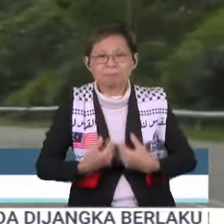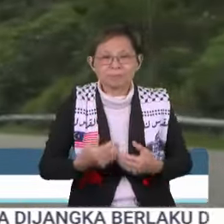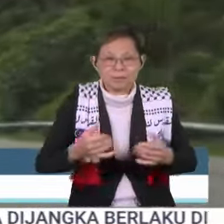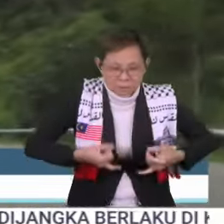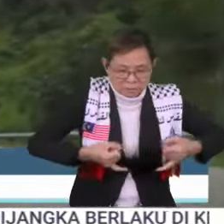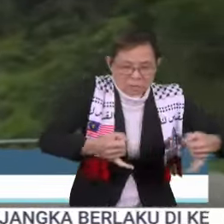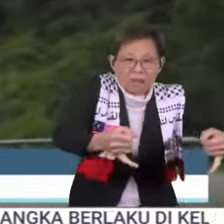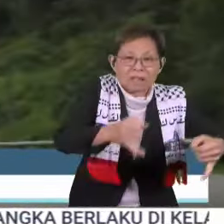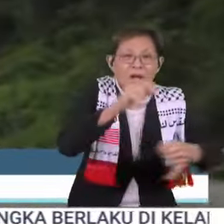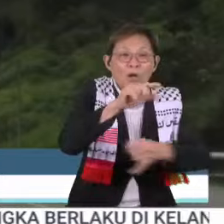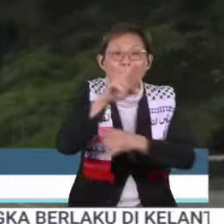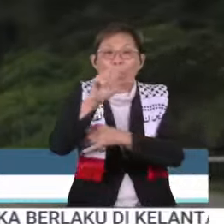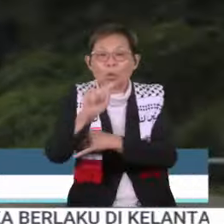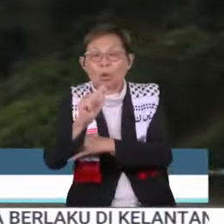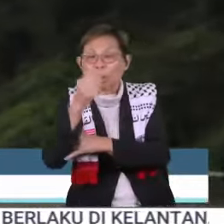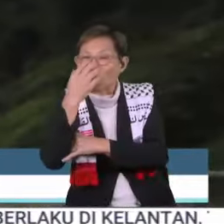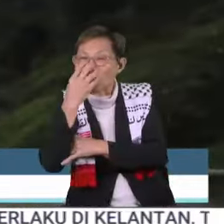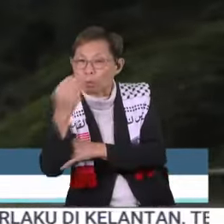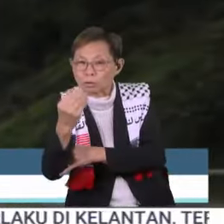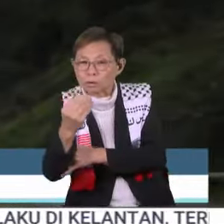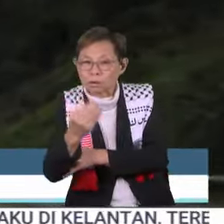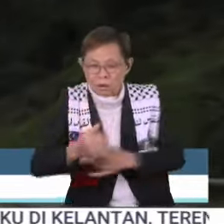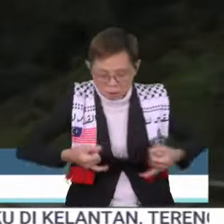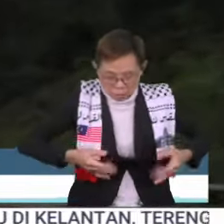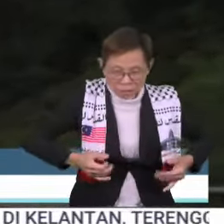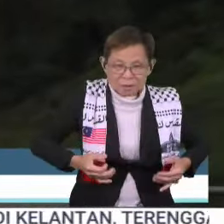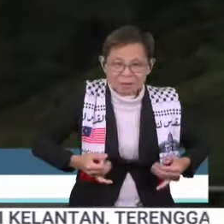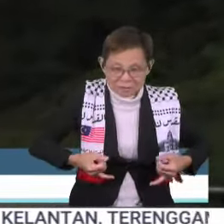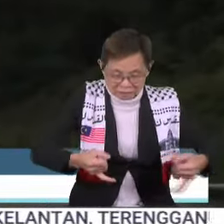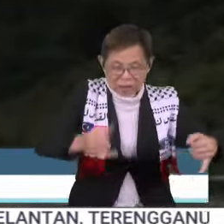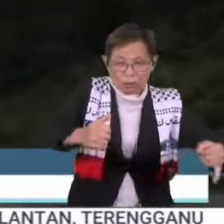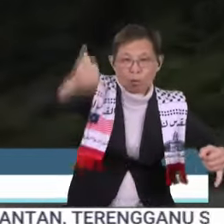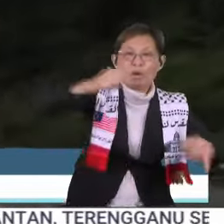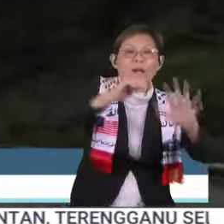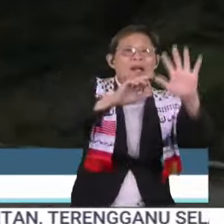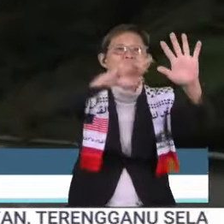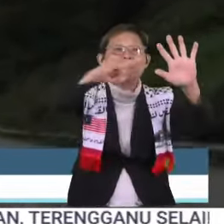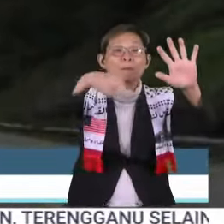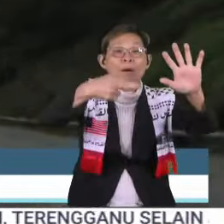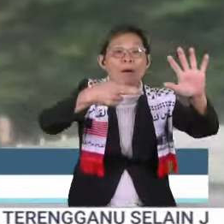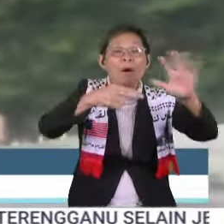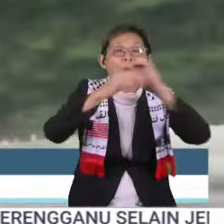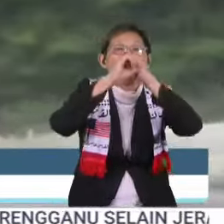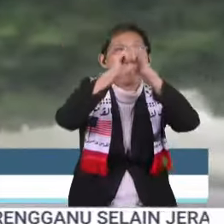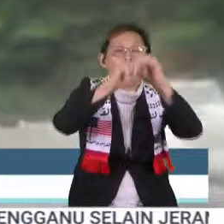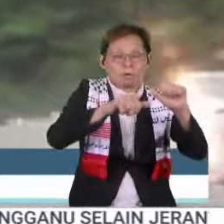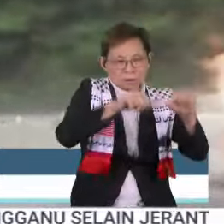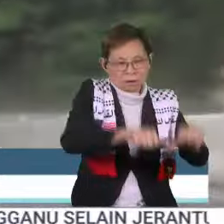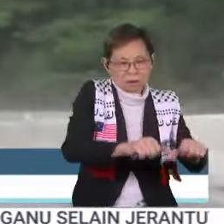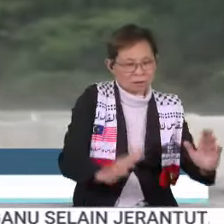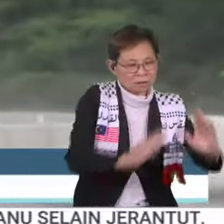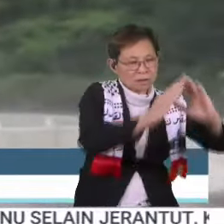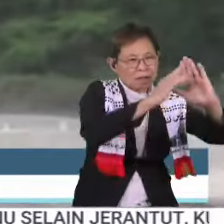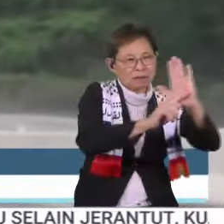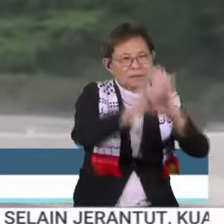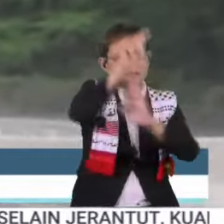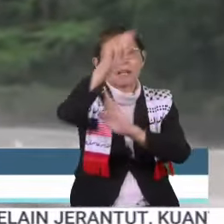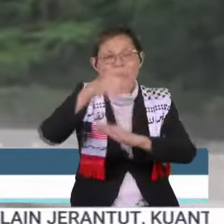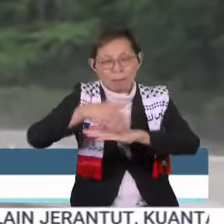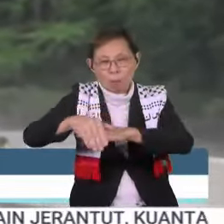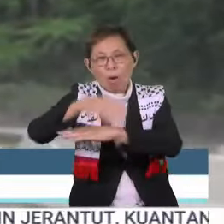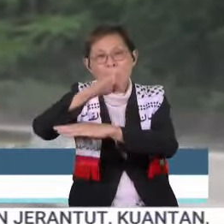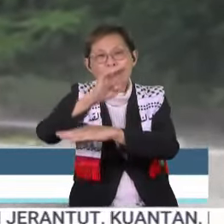Jalan Gua Musang Lodging merupakan laluan utama kira-kira 5,000 penduduk orang asli yang tinggal di sekitar Tanah Tinggi Lodging seperti Pos